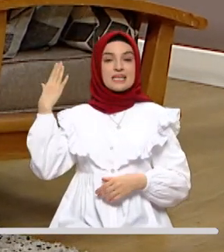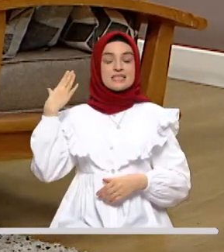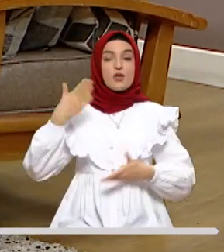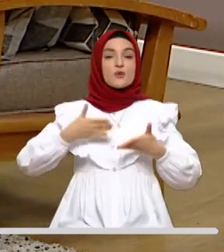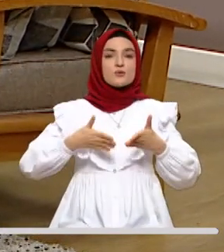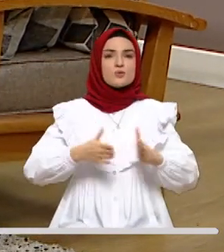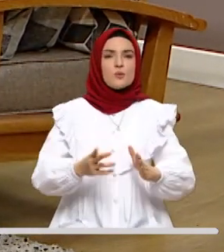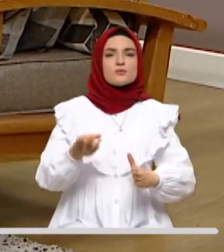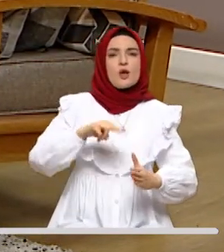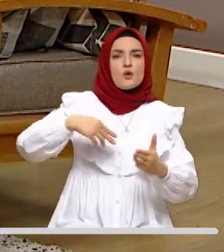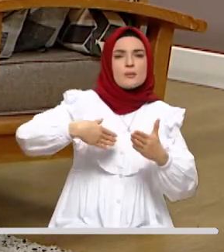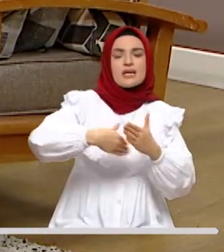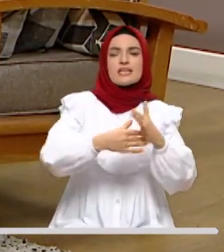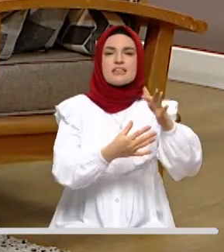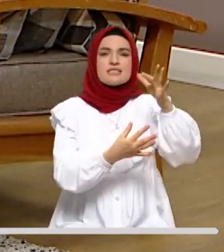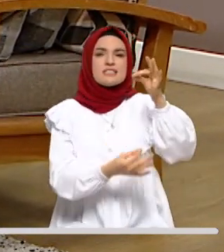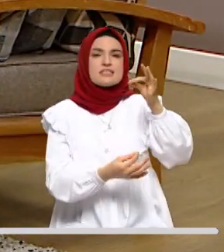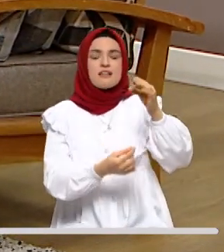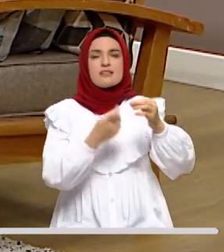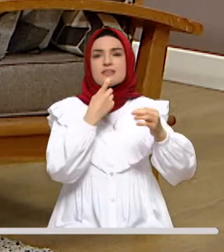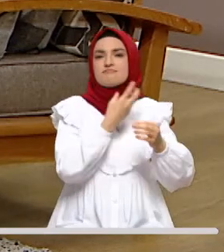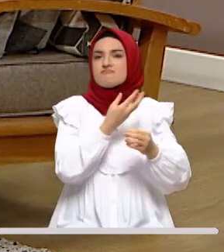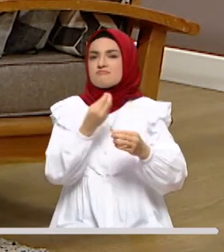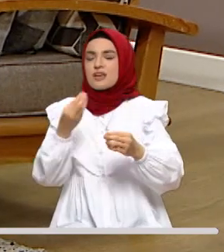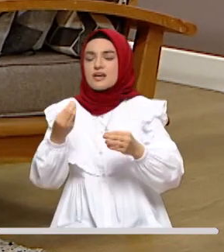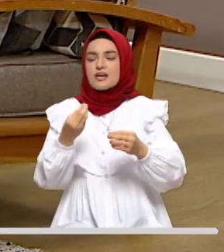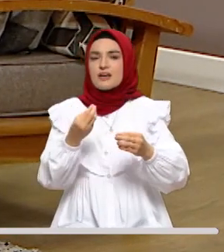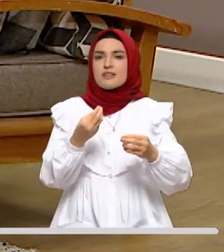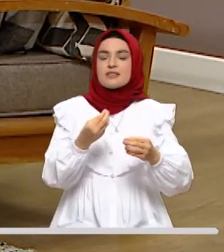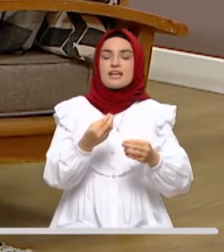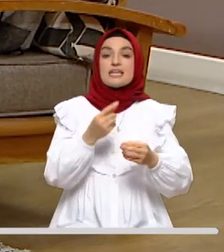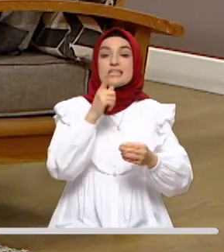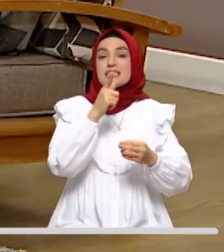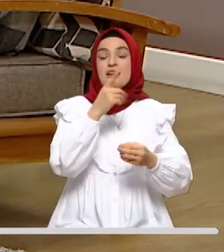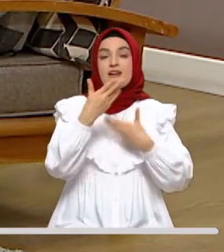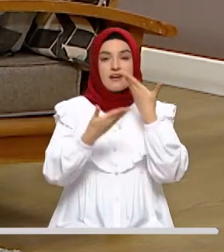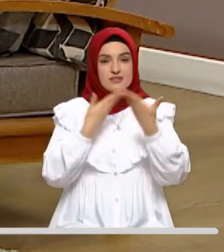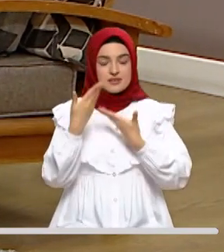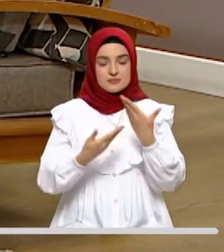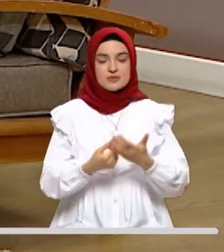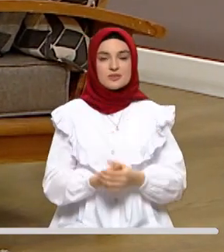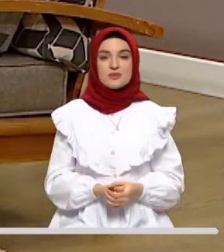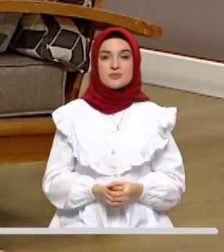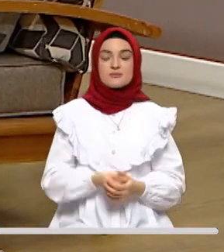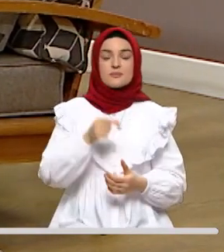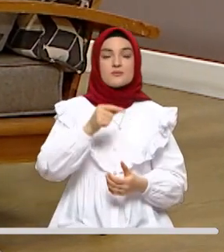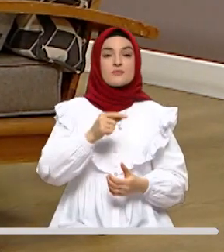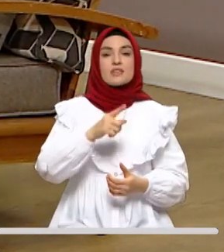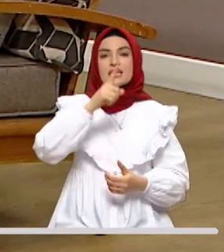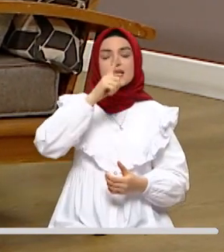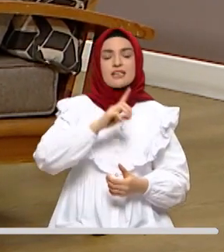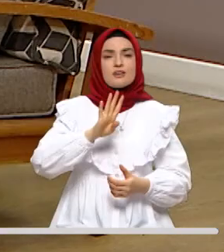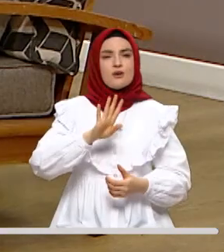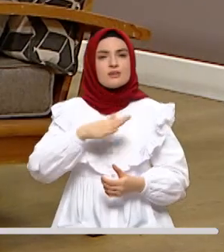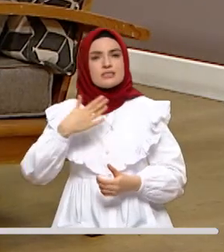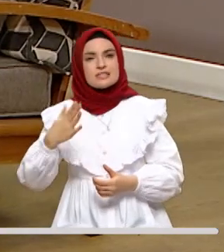doğumdan ölüme kadar insanın yaşlarını dörtlüklerle anlatmışlar. Aslında özetlemişler. Ben o ilk dörtlükleri almayayım da